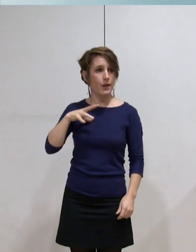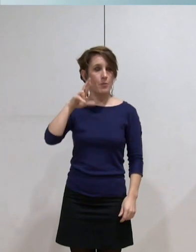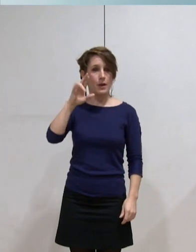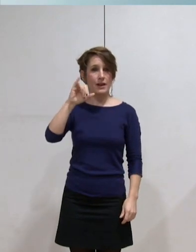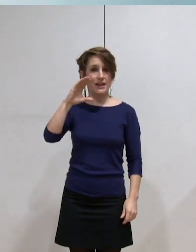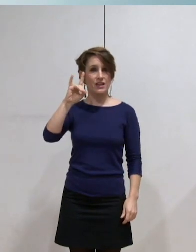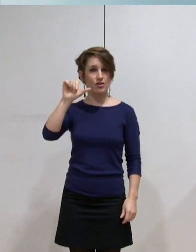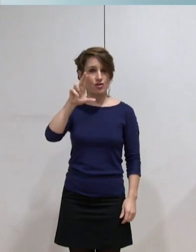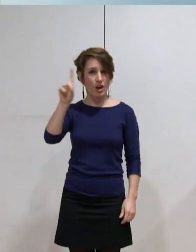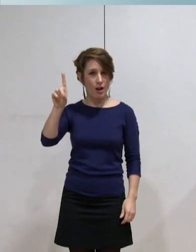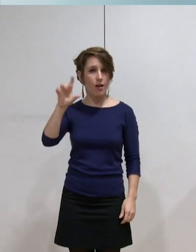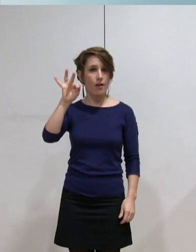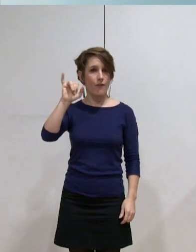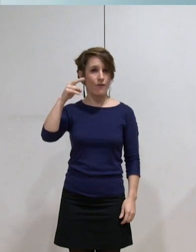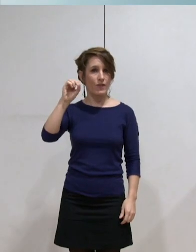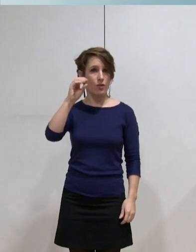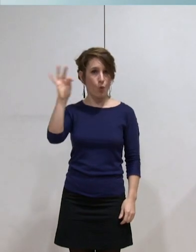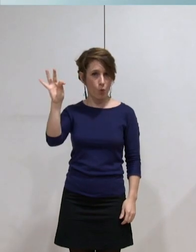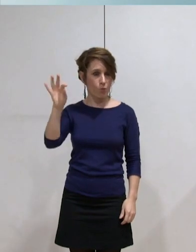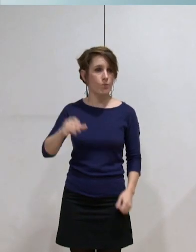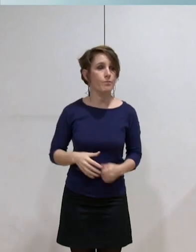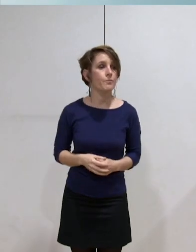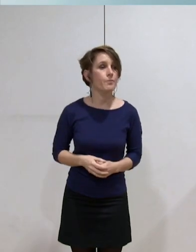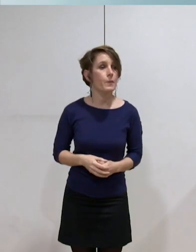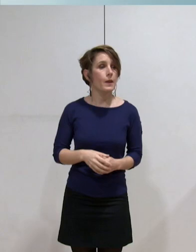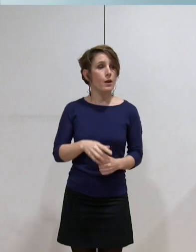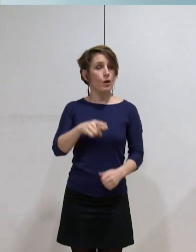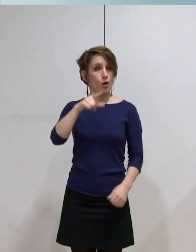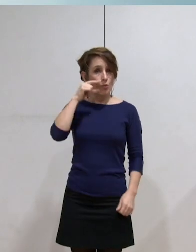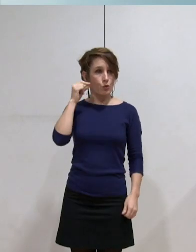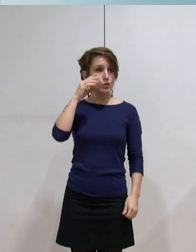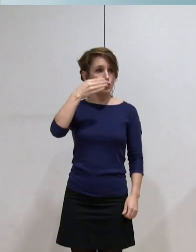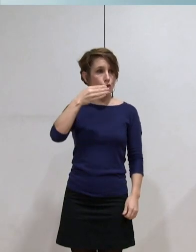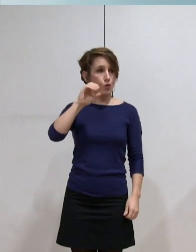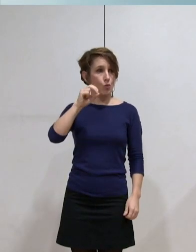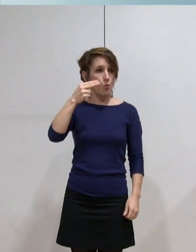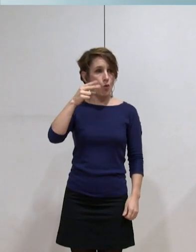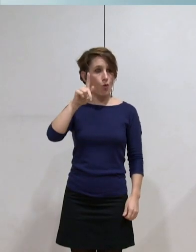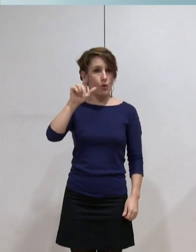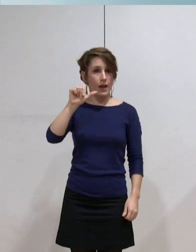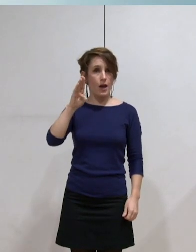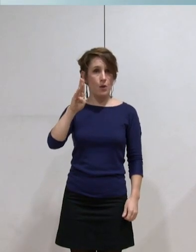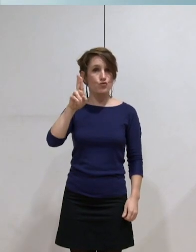confon donne pouvoir à Madame Lemoine pour la soirée monsieur Claude cout